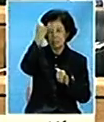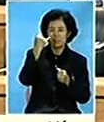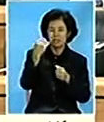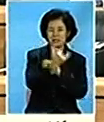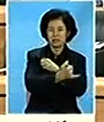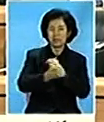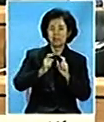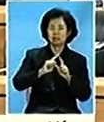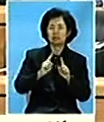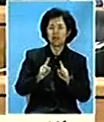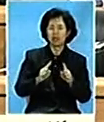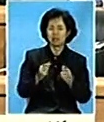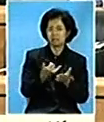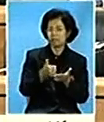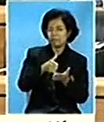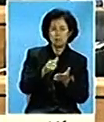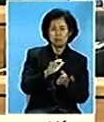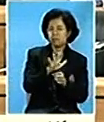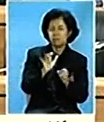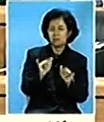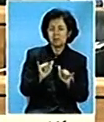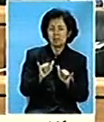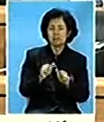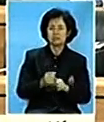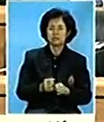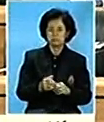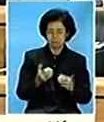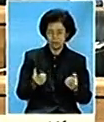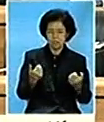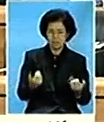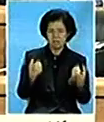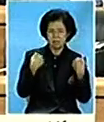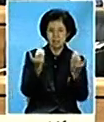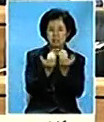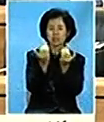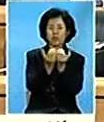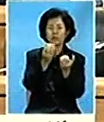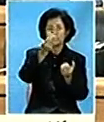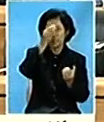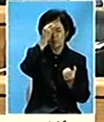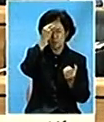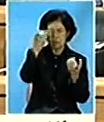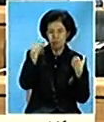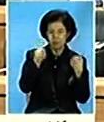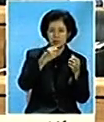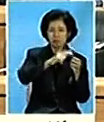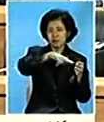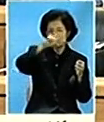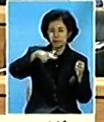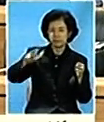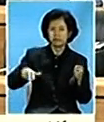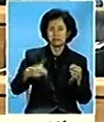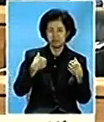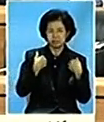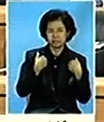เนี่ยก็ยังไม่ค่อยฟื้นตัวดีนักเพราะฉะนั้นตรงนี้ก็มีผลกระทบญี่ปุ่นเองก็เกิดซึนามิเมื่อปีที่แล้วท